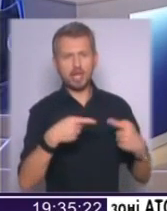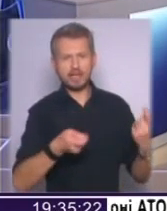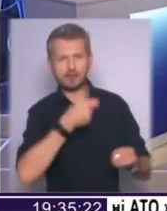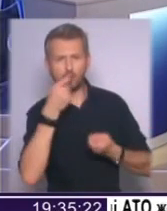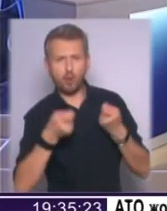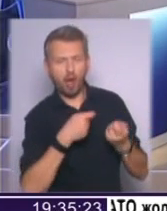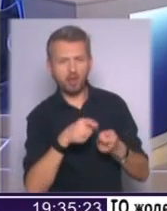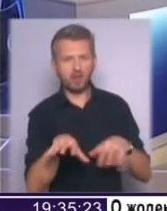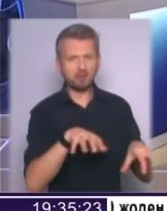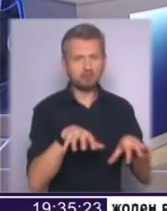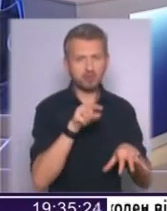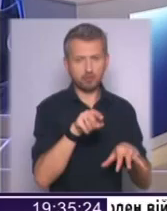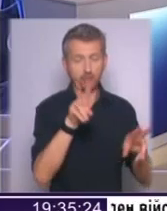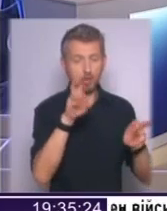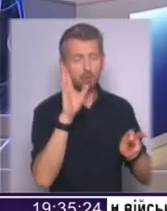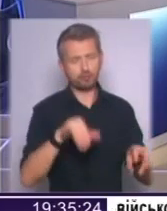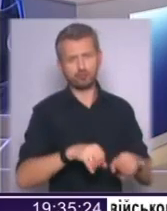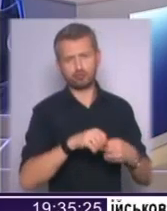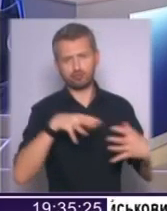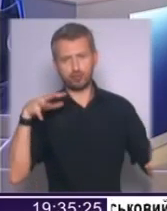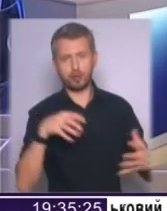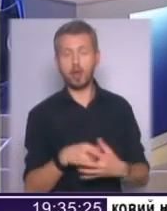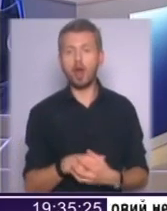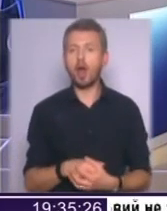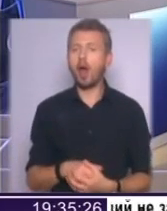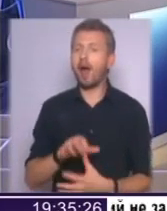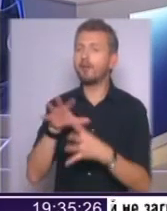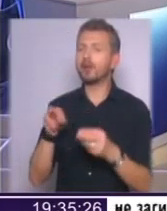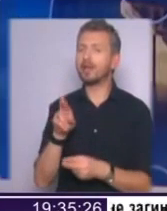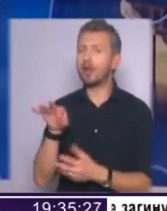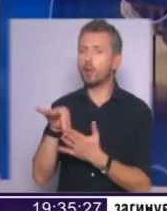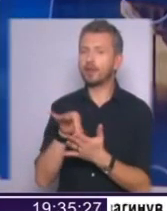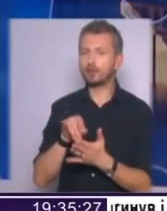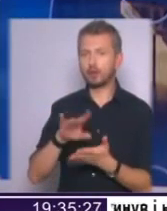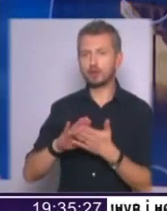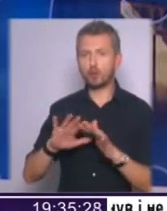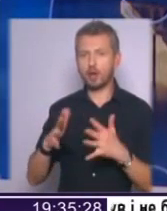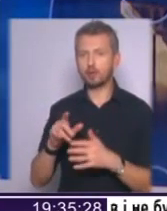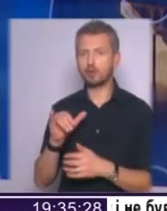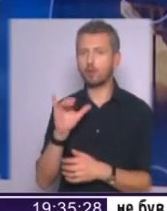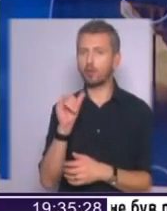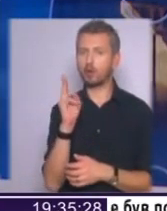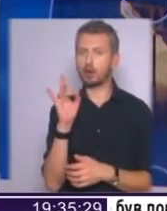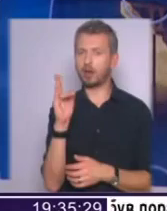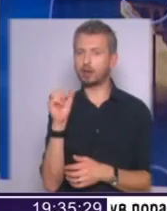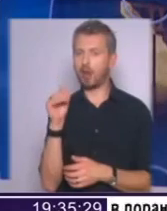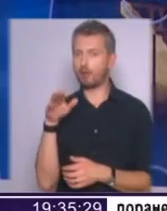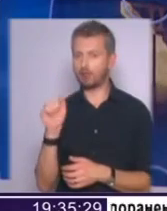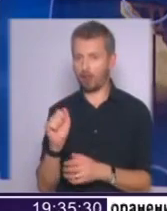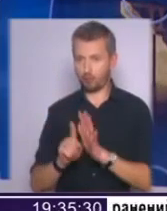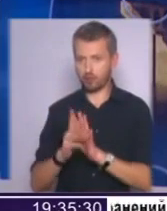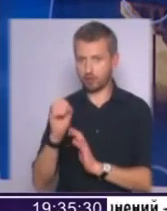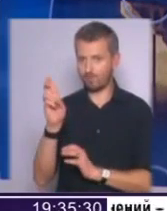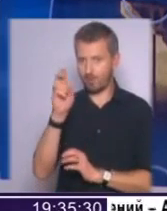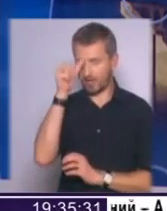спекуляції навколо цієї теми будуть лише розгортатися. Як взагалі ви оцінюєте оцю ситуацію з «Укрнафтою», так, яка почалася ще в березні?